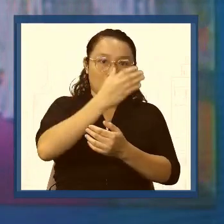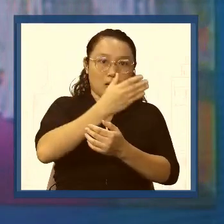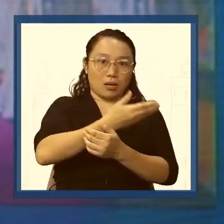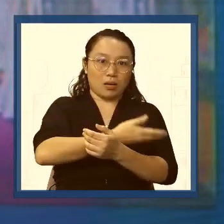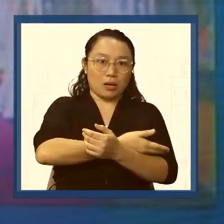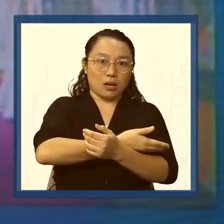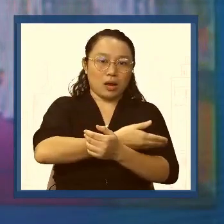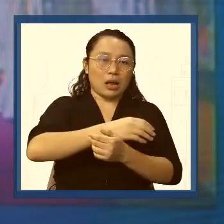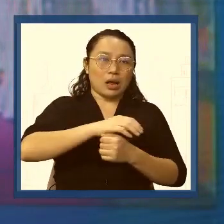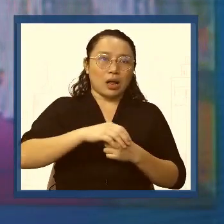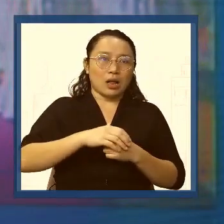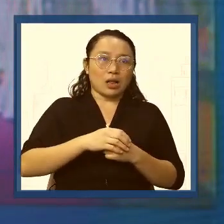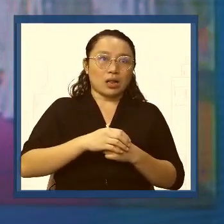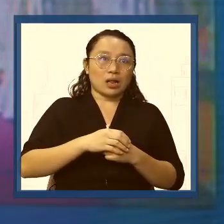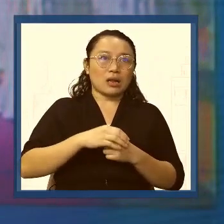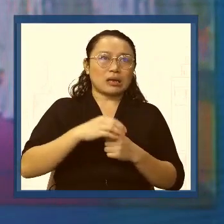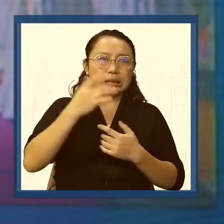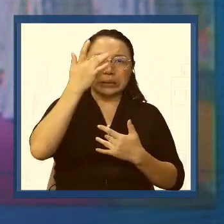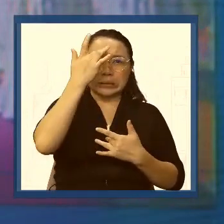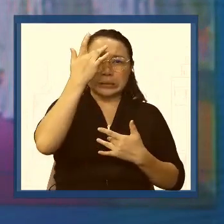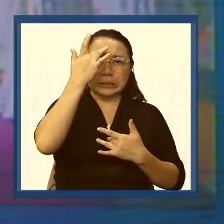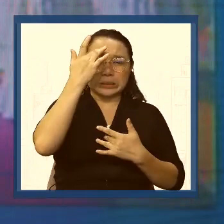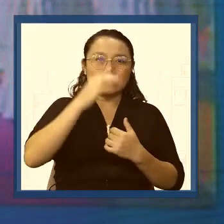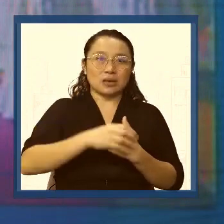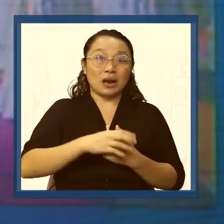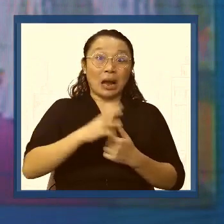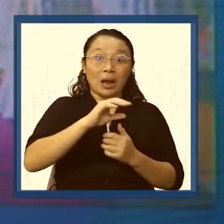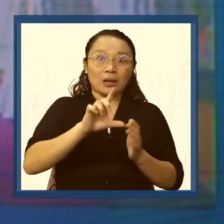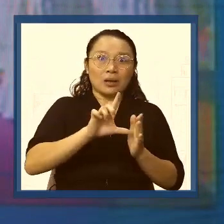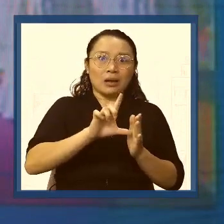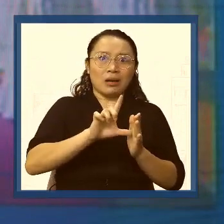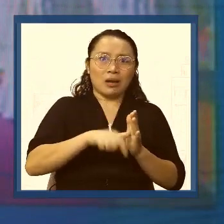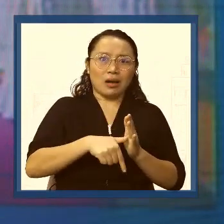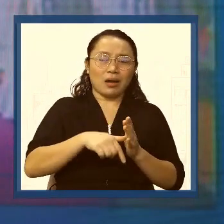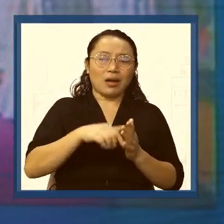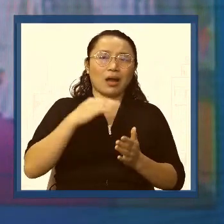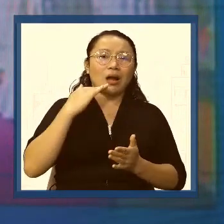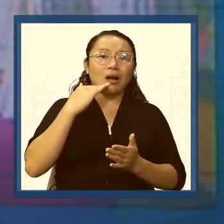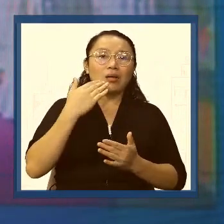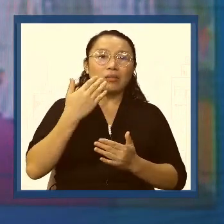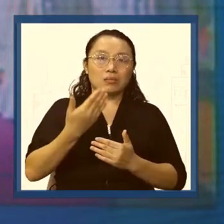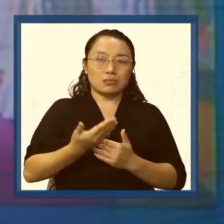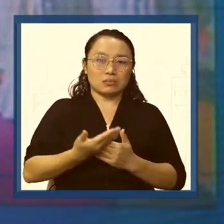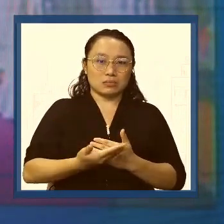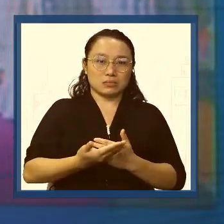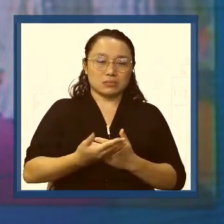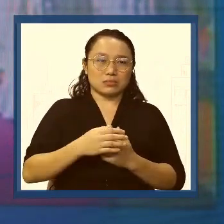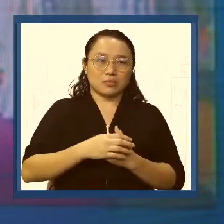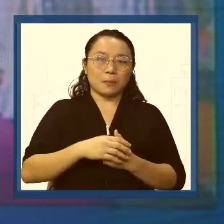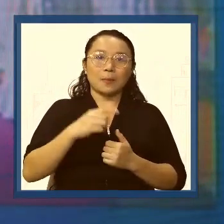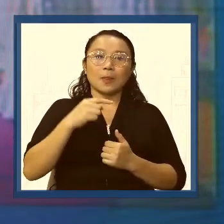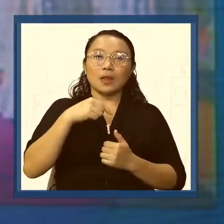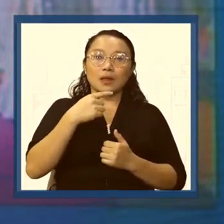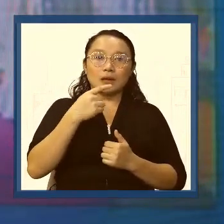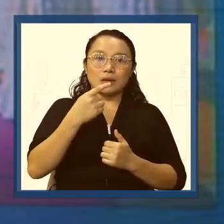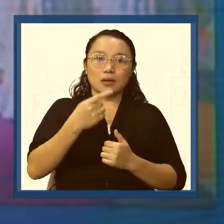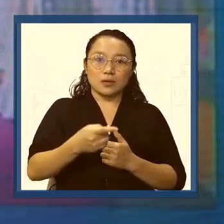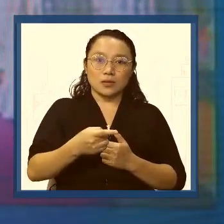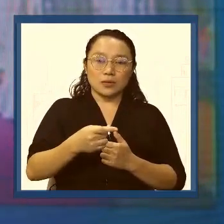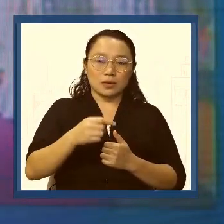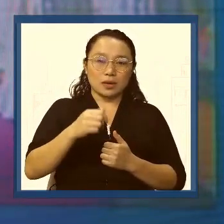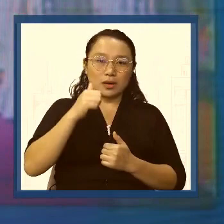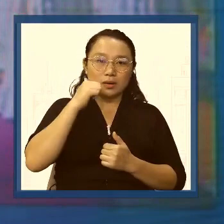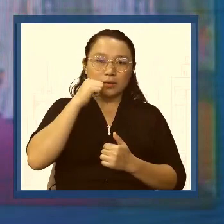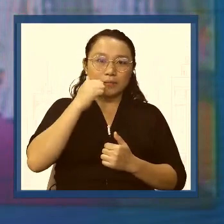Wala madugay ang bana may pahulay sa kamatayon. Nakaingon ang mao nga